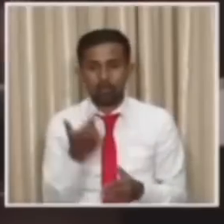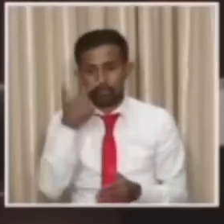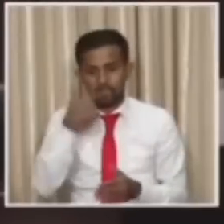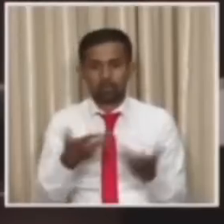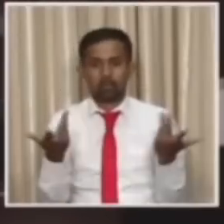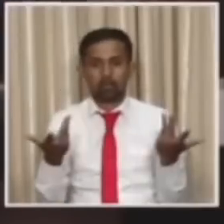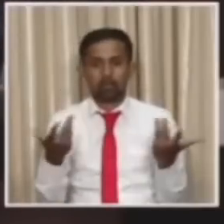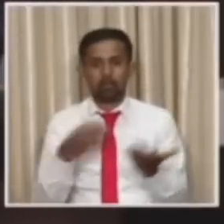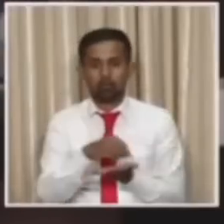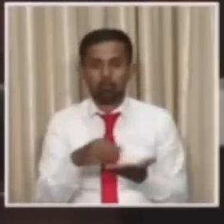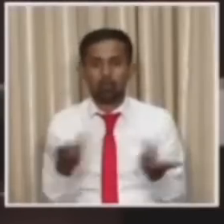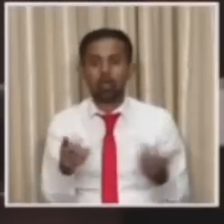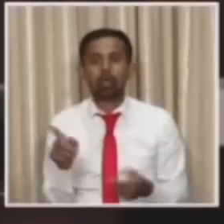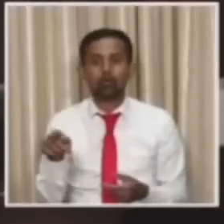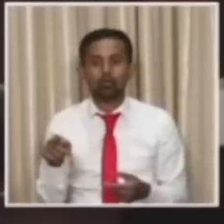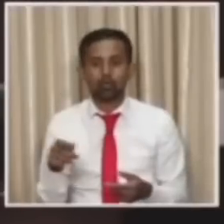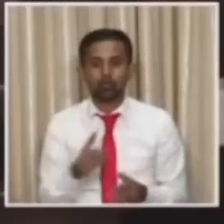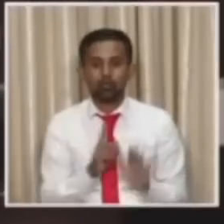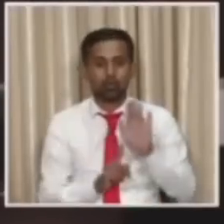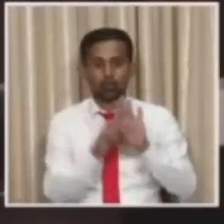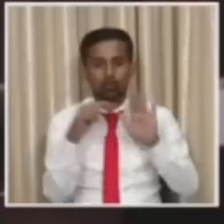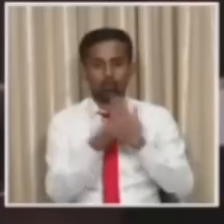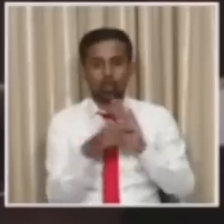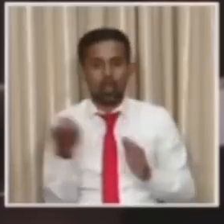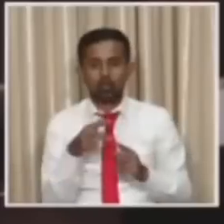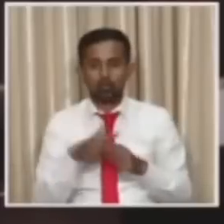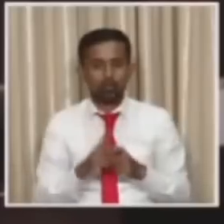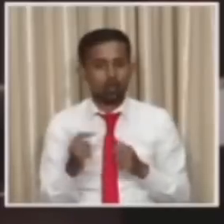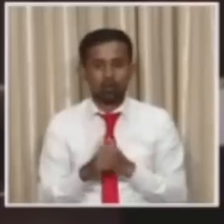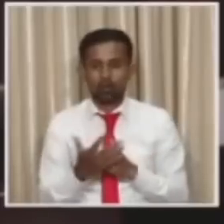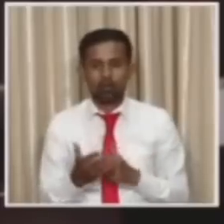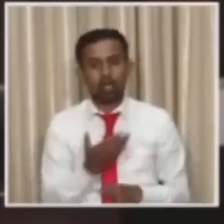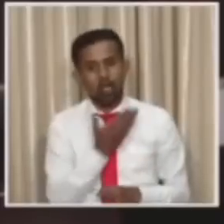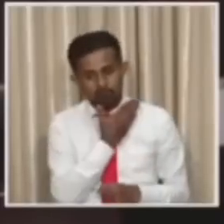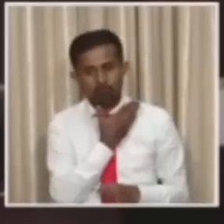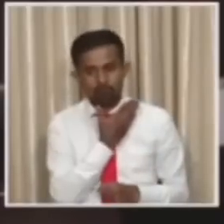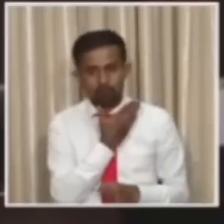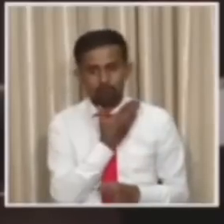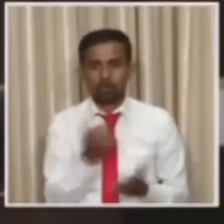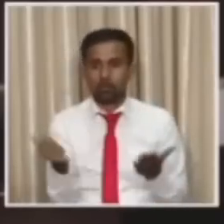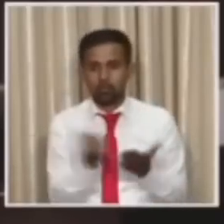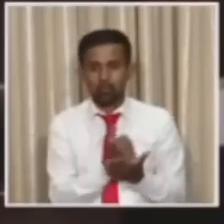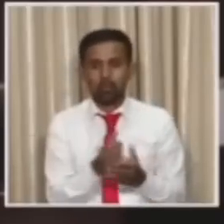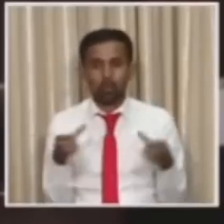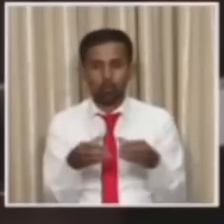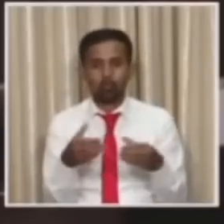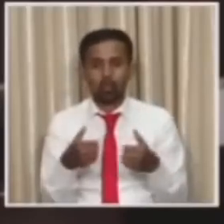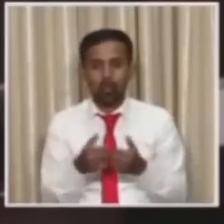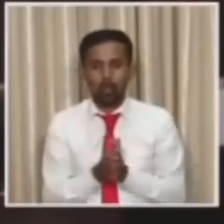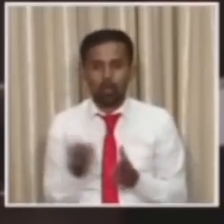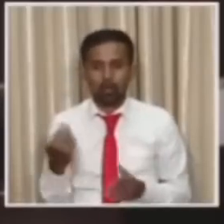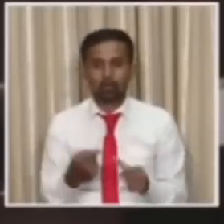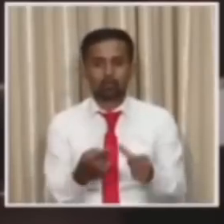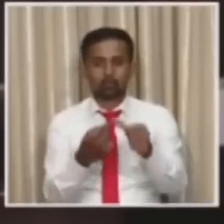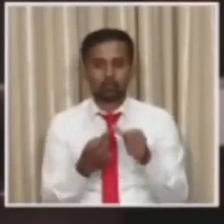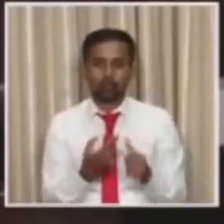කරලා, පොහොර නැති කරේ කවුද? මං කියන්නේ උතුරු නැගෙන අලුත් කර්මාන්ත හදන්න ඕනේ නැහැ. ව්‍යවසායක ඉන්නවා. ඒ ව්‍යවසායක විනාශ කරපු කට්ටියම අද ඇවිල්ලා මේකට පිළිතුරු